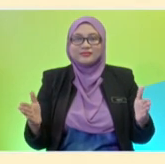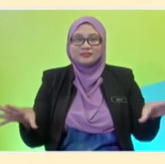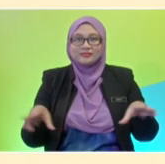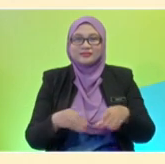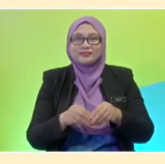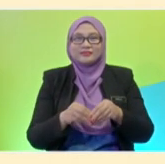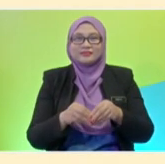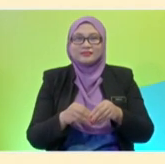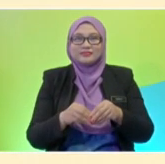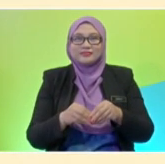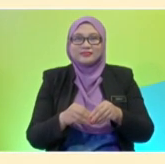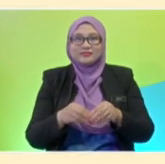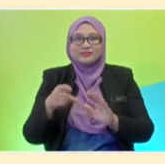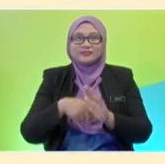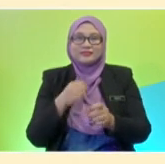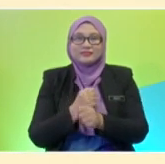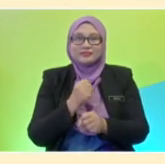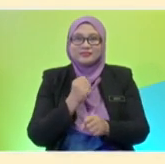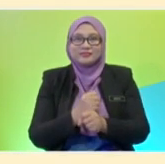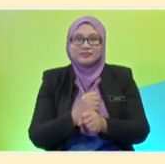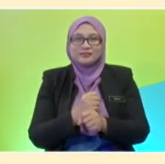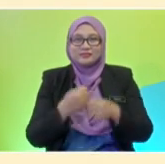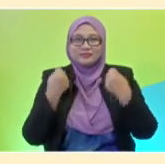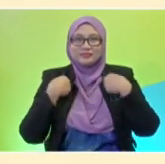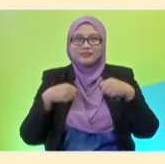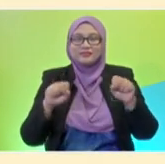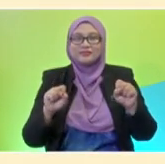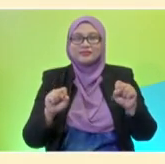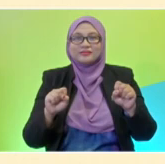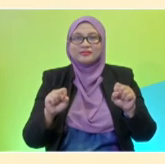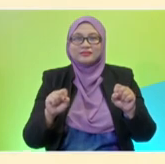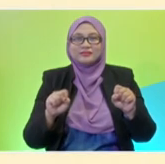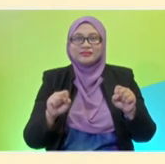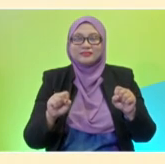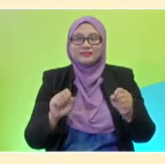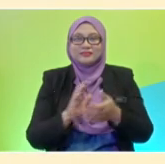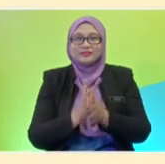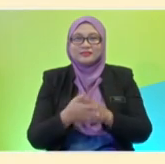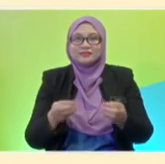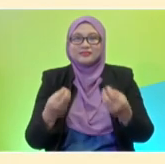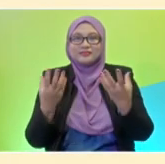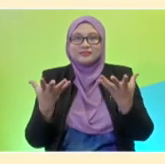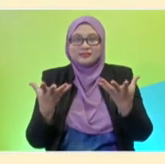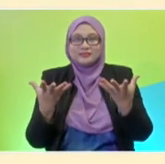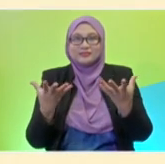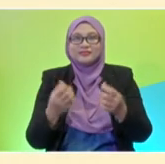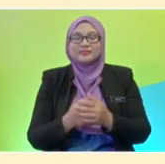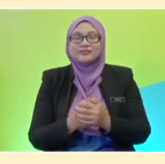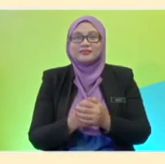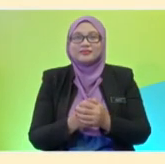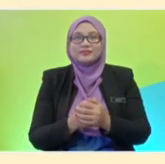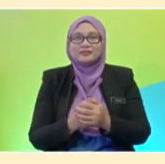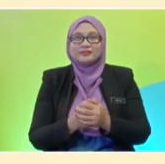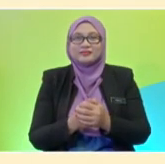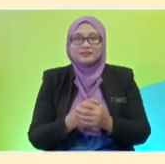kaki tangan Sarekat itu makin bertambah izhar adalah